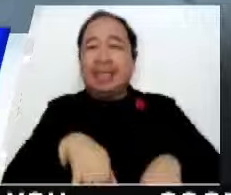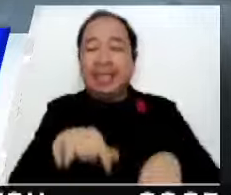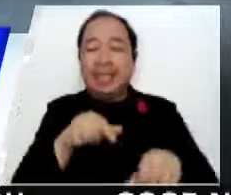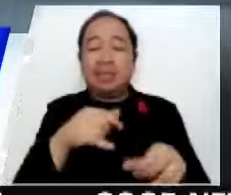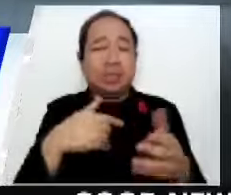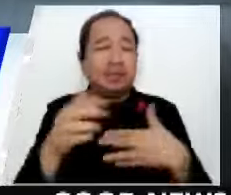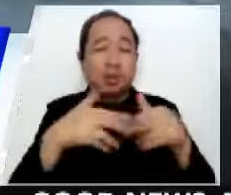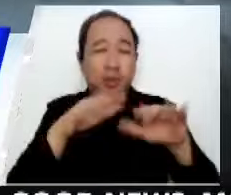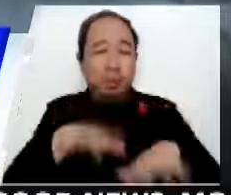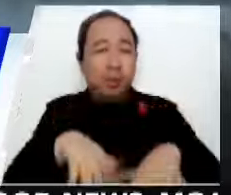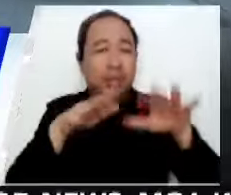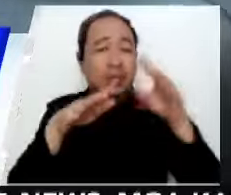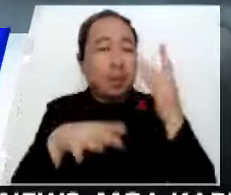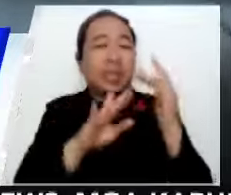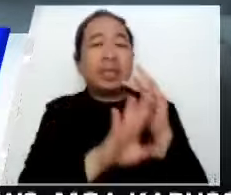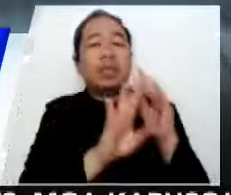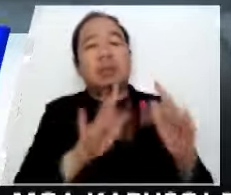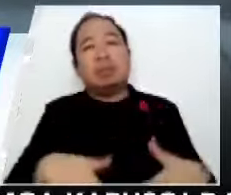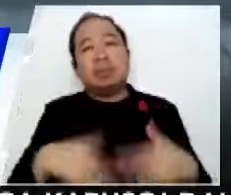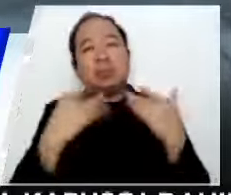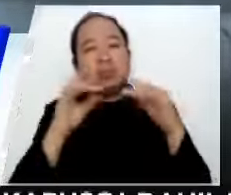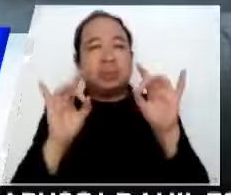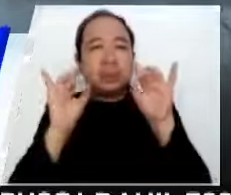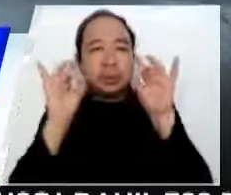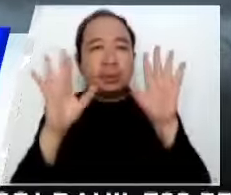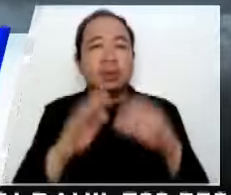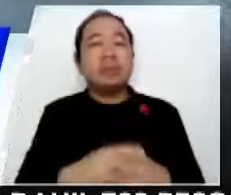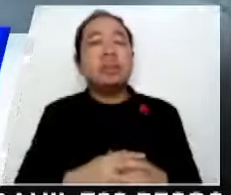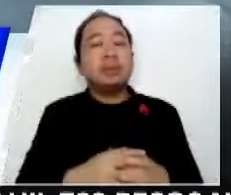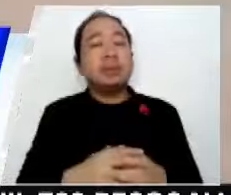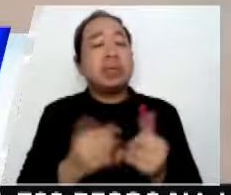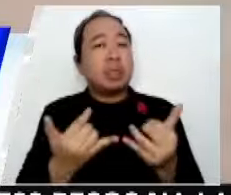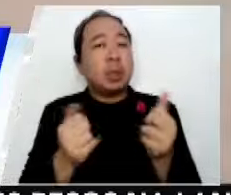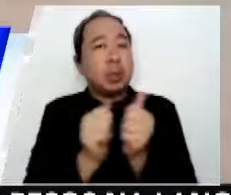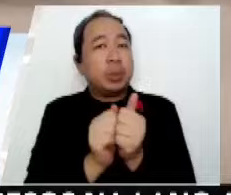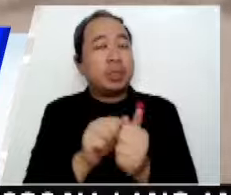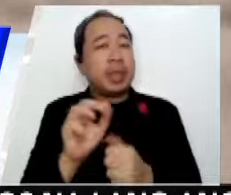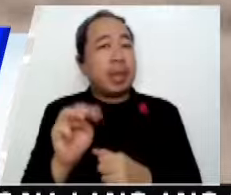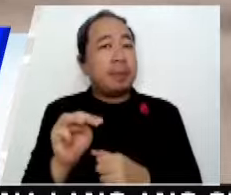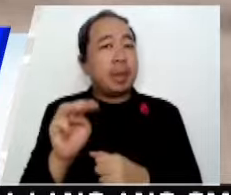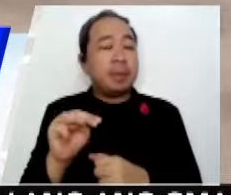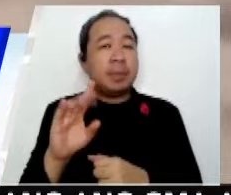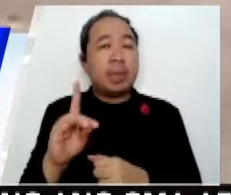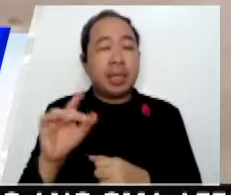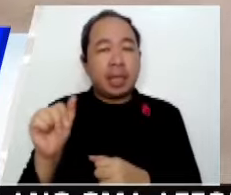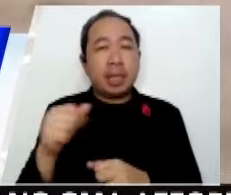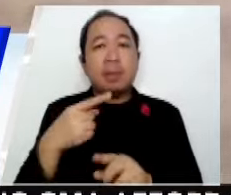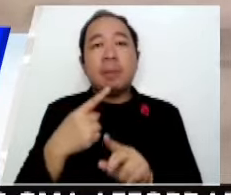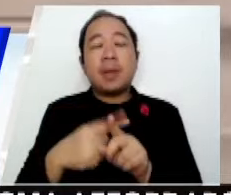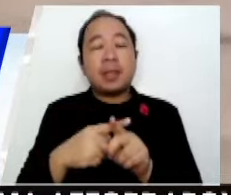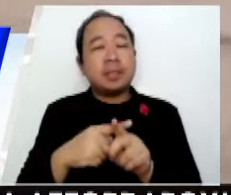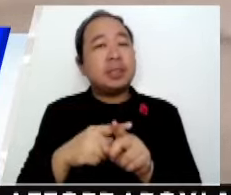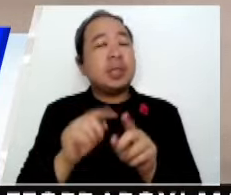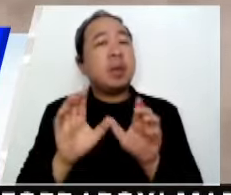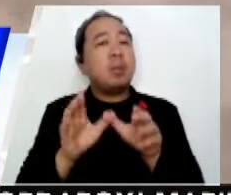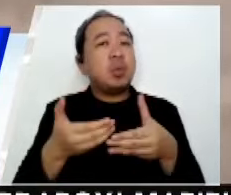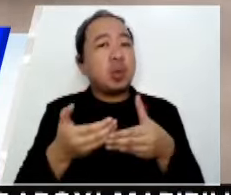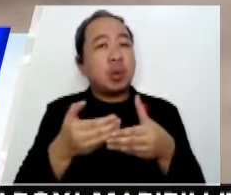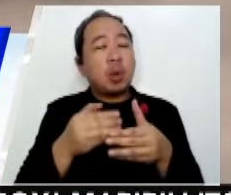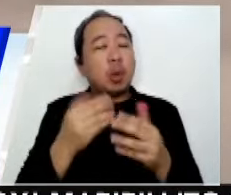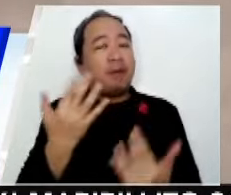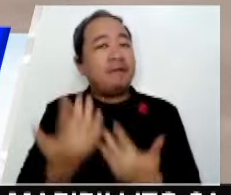buhay na raw ang nakataya rito. Katuwang din nila ang MMDA at Bureau of Fire Protection sa pagbibigay ng tulong sa mga apektado ng